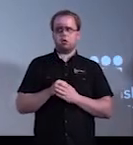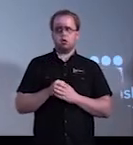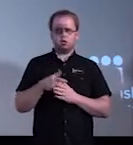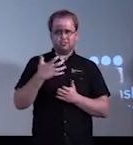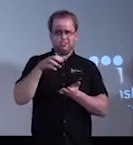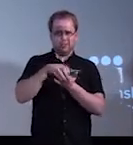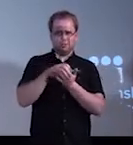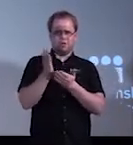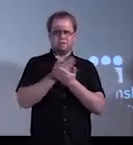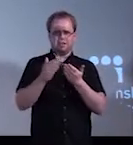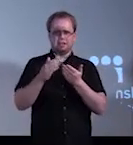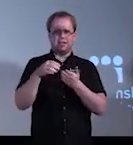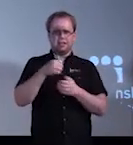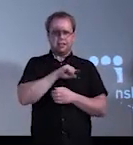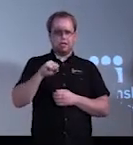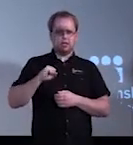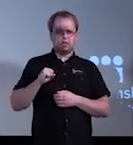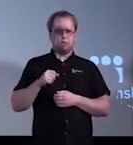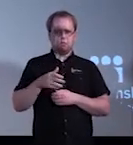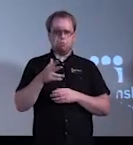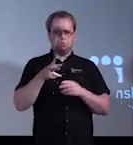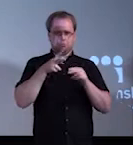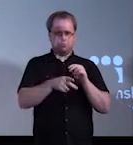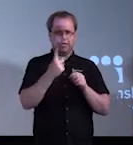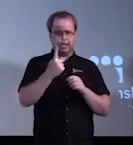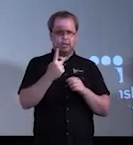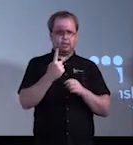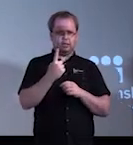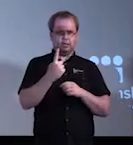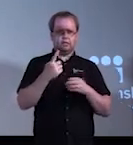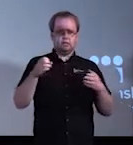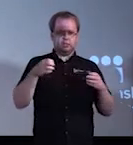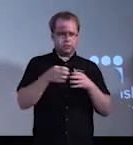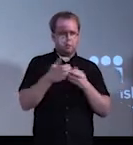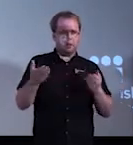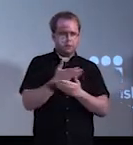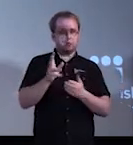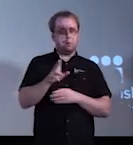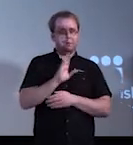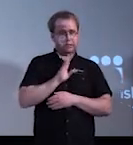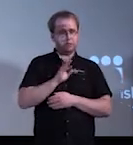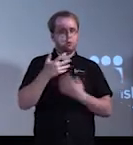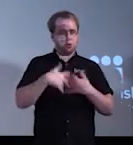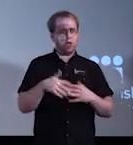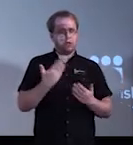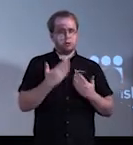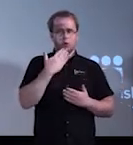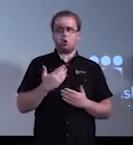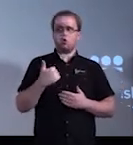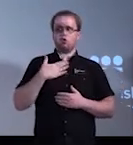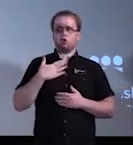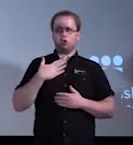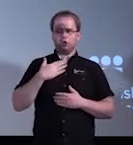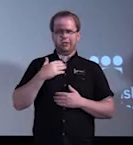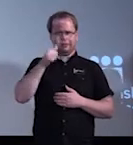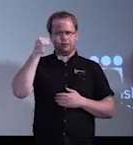samarbetsregeringen börjar med att upphäva ett samarbete som faktiskt har tjänat filmen väl. Jag tycker det är synd. Samtidigt tycker jag det är svårt att riktigt